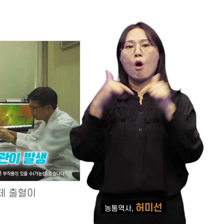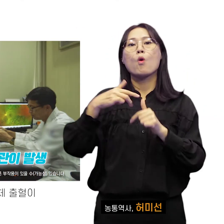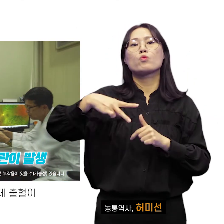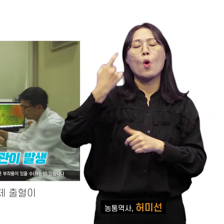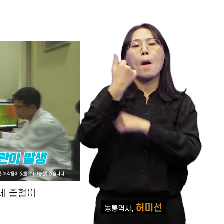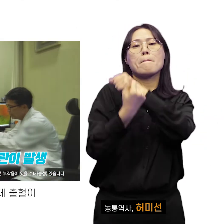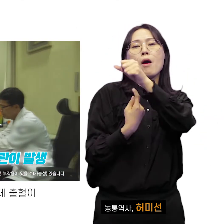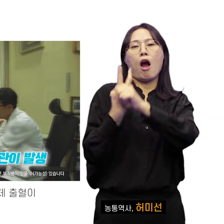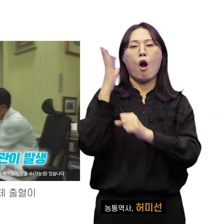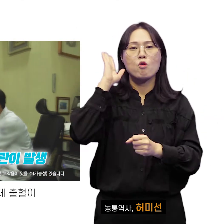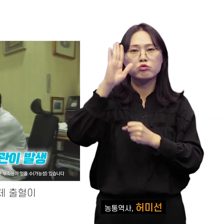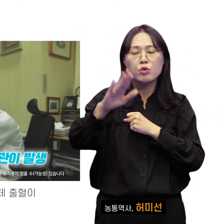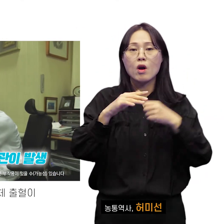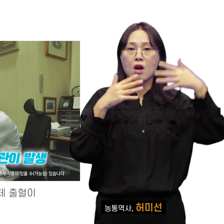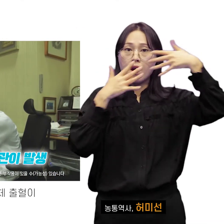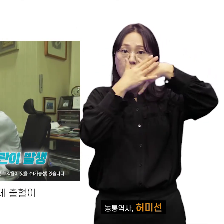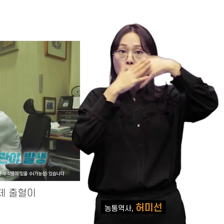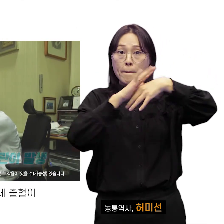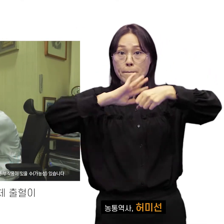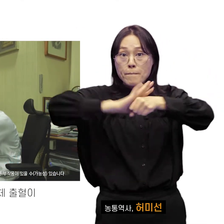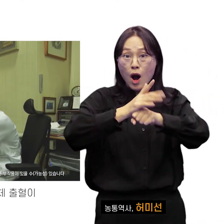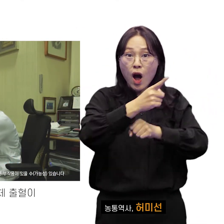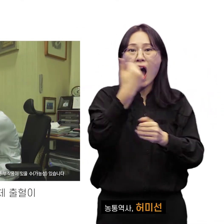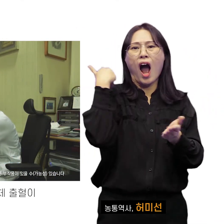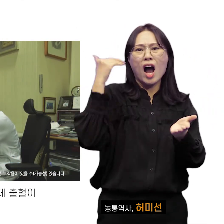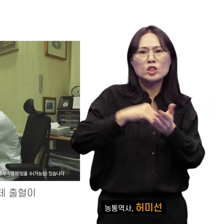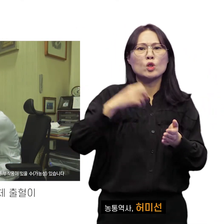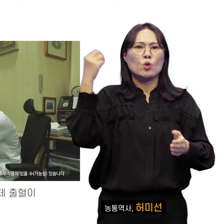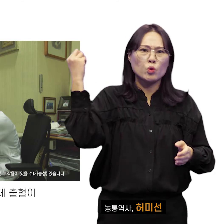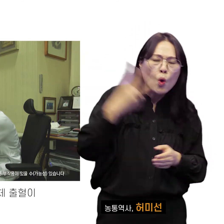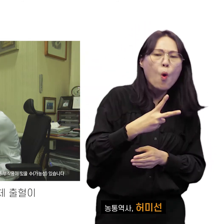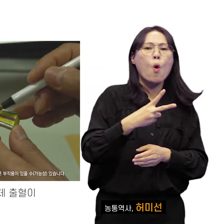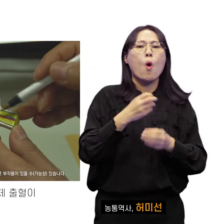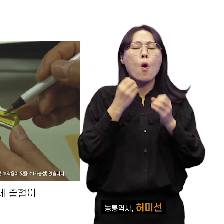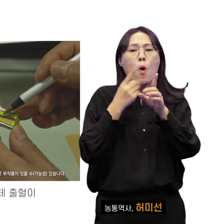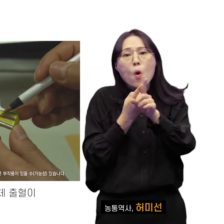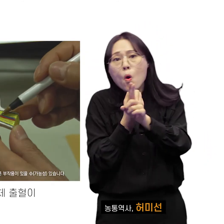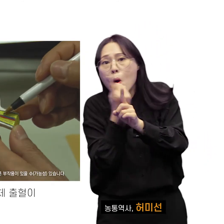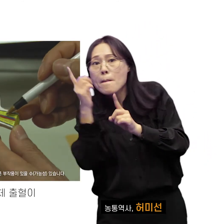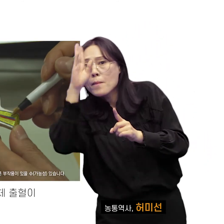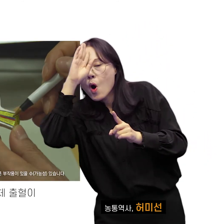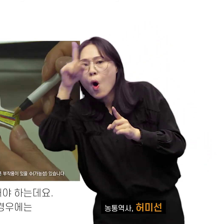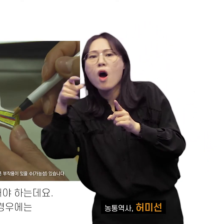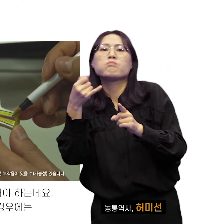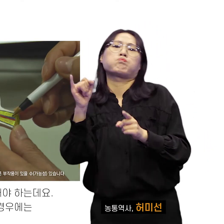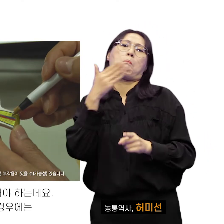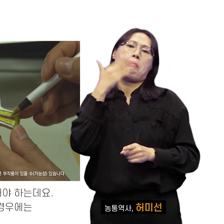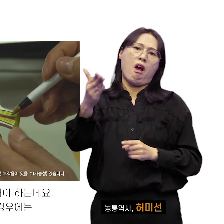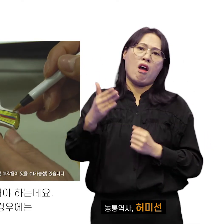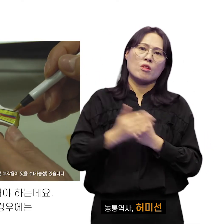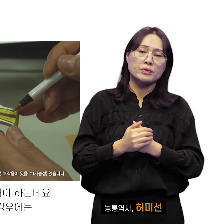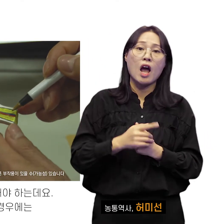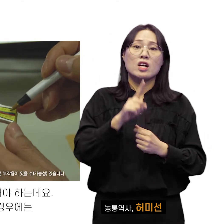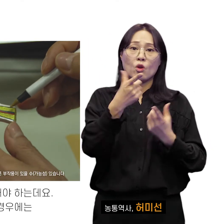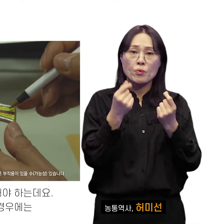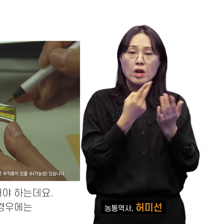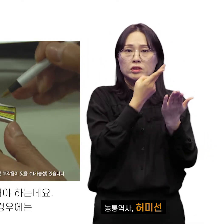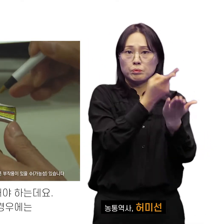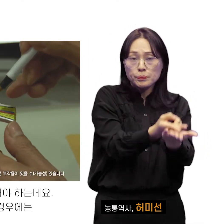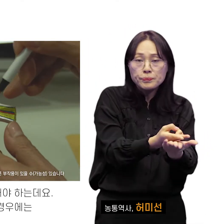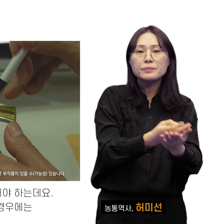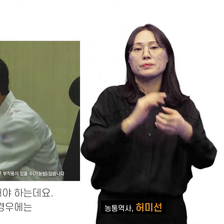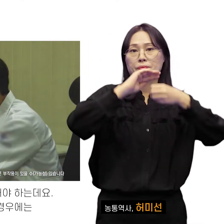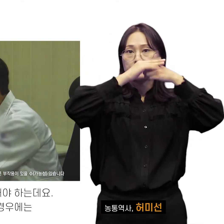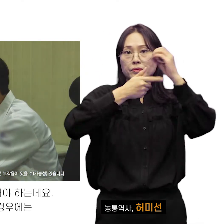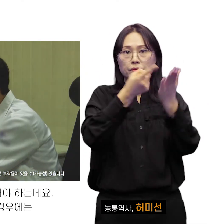부위에 비정상적인 신생혈관이 발생해 유리체 출혈이 발생할 수 있습니다. 이럴 경우에는 입원해 망막